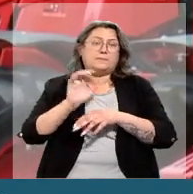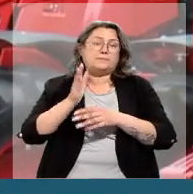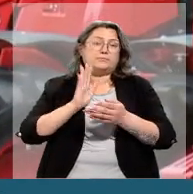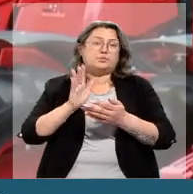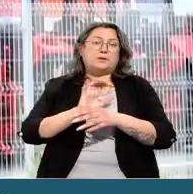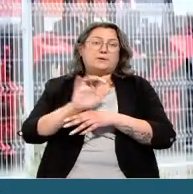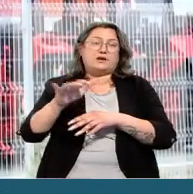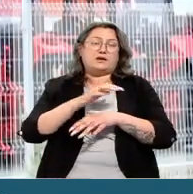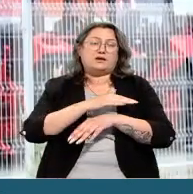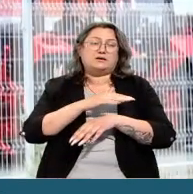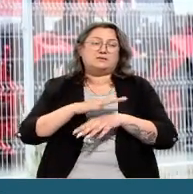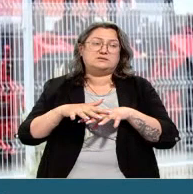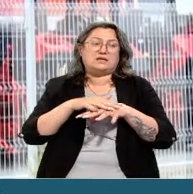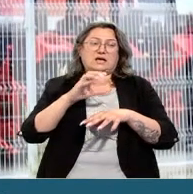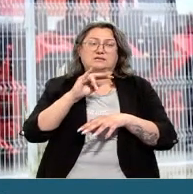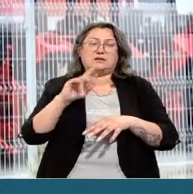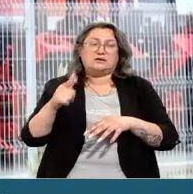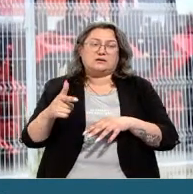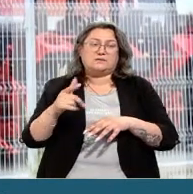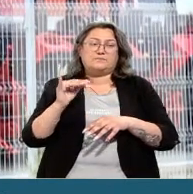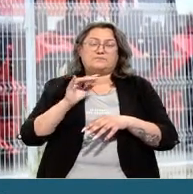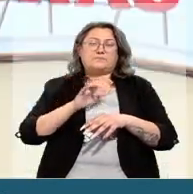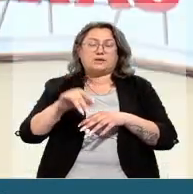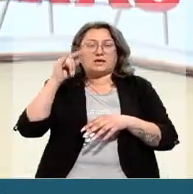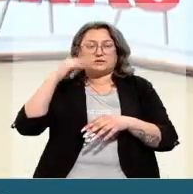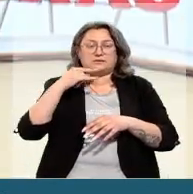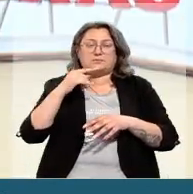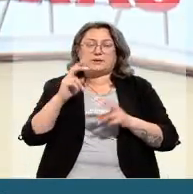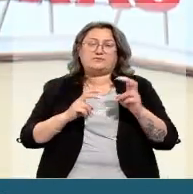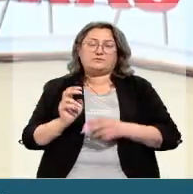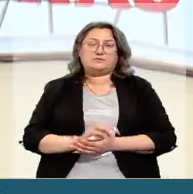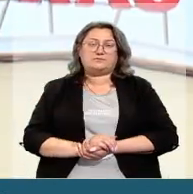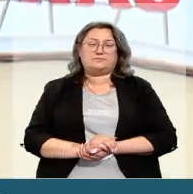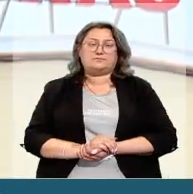отандық өндірісті де жандандыра түседі. Ақбота Дүйсенбай, Диар Ахметшин, Қостанай телеарнасы.